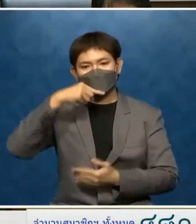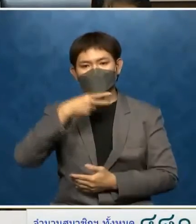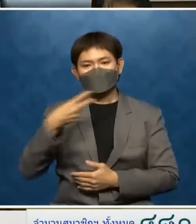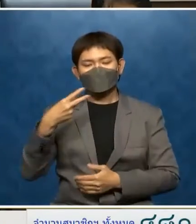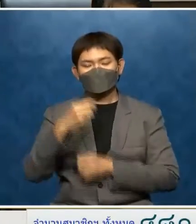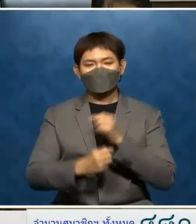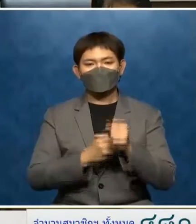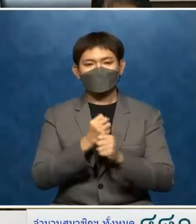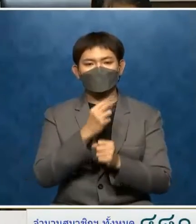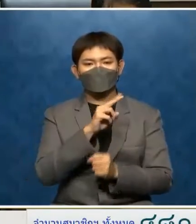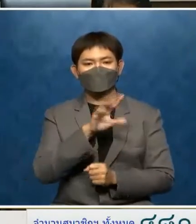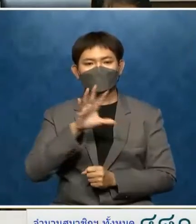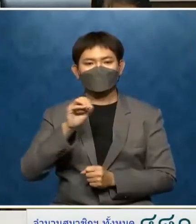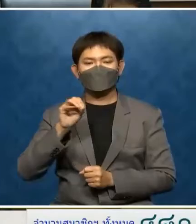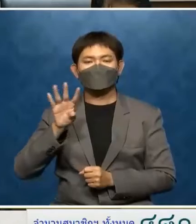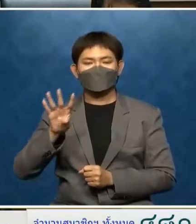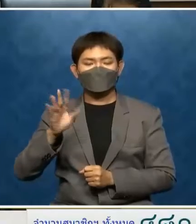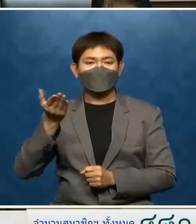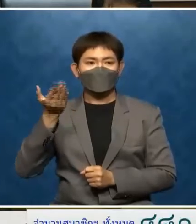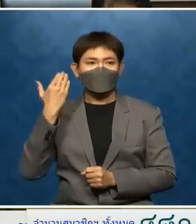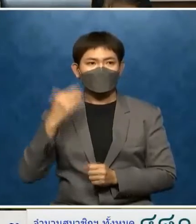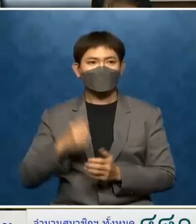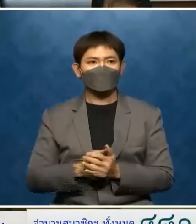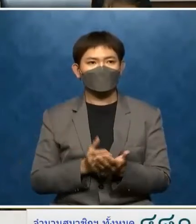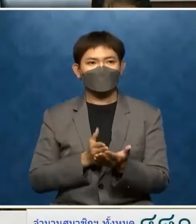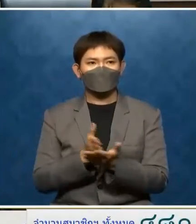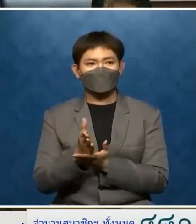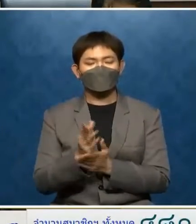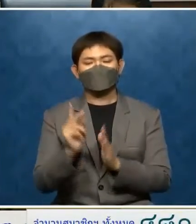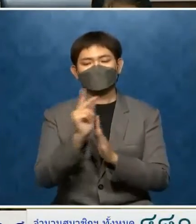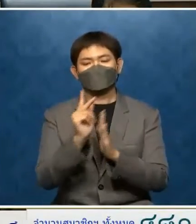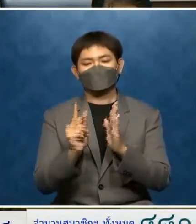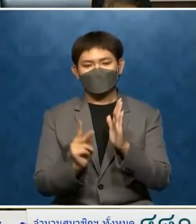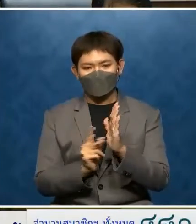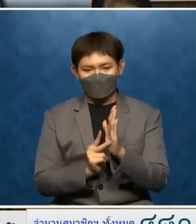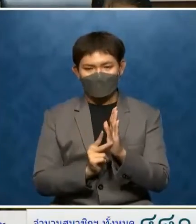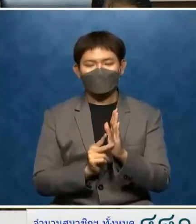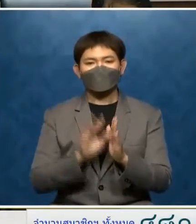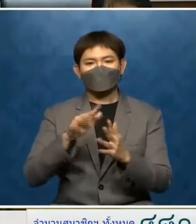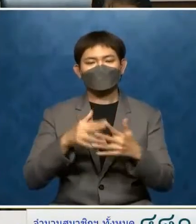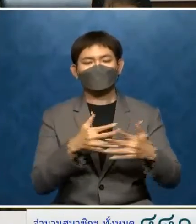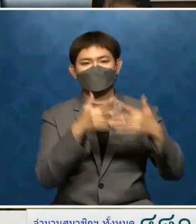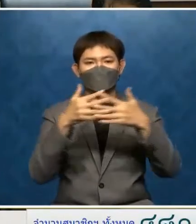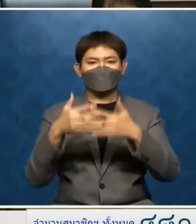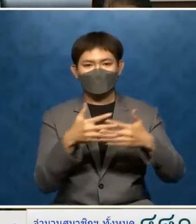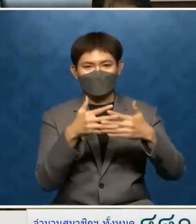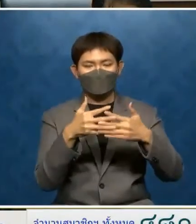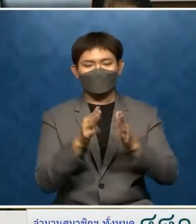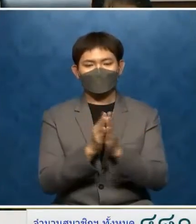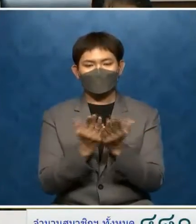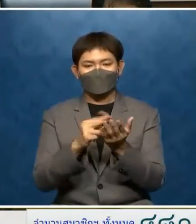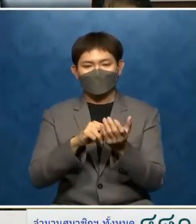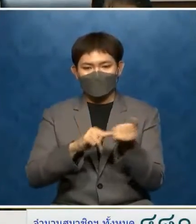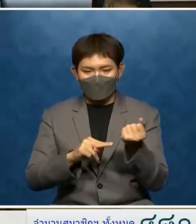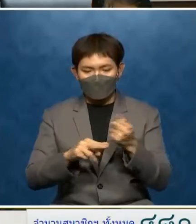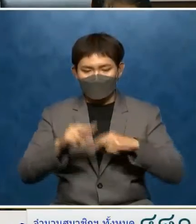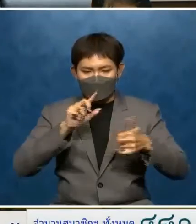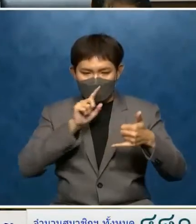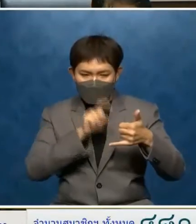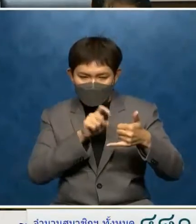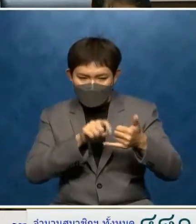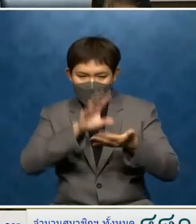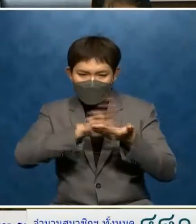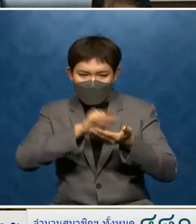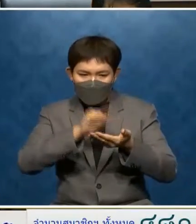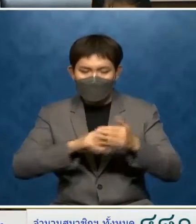2554โดยเนติ บันดิตทัยศภาห่างอเมริกา เป็นคู่มือการสื่อปสวนและกบทก